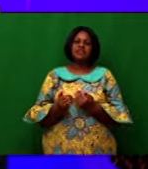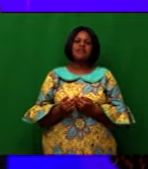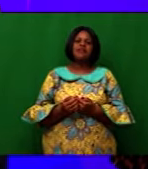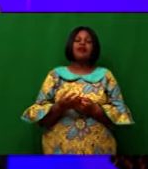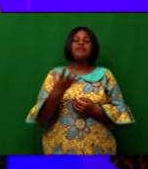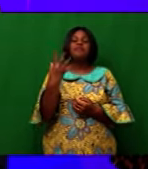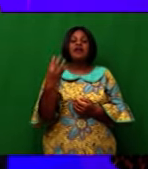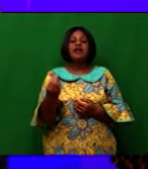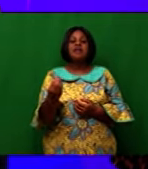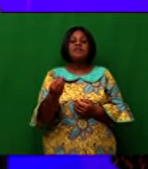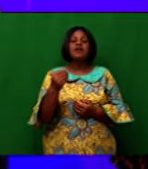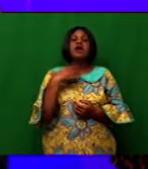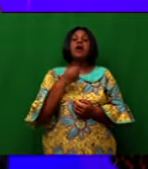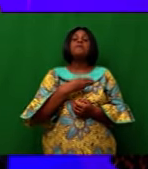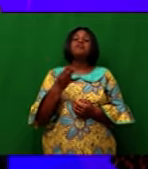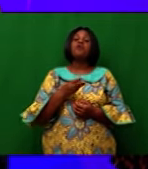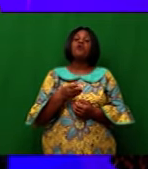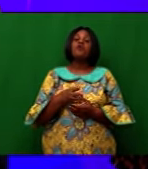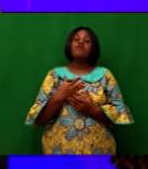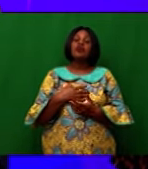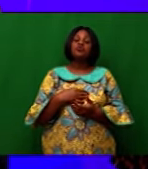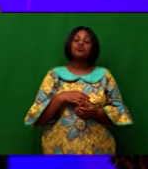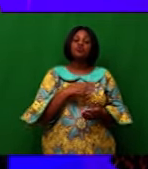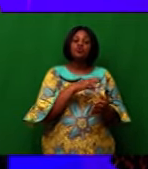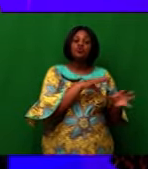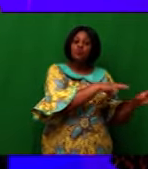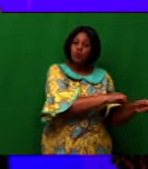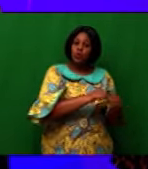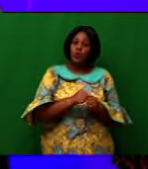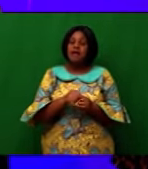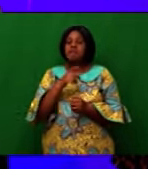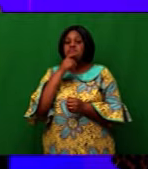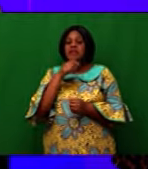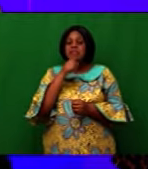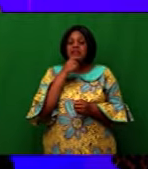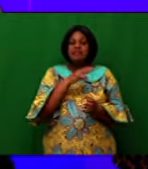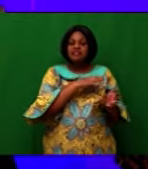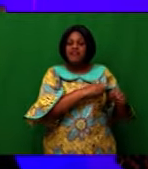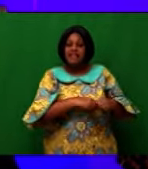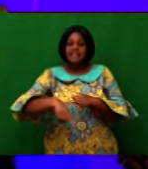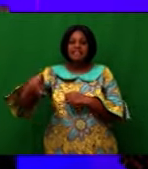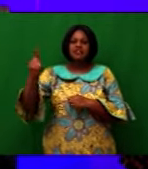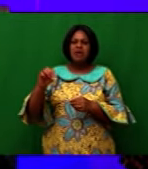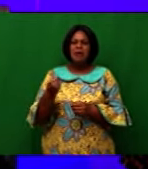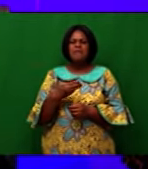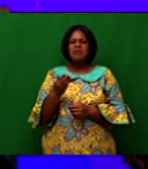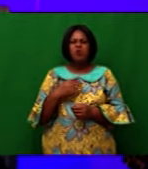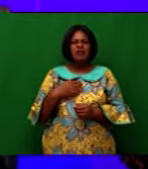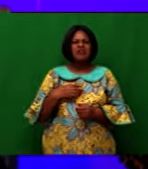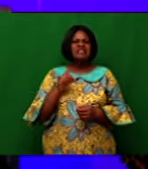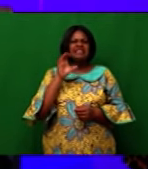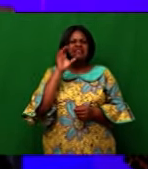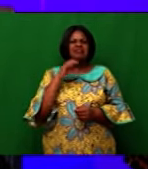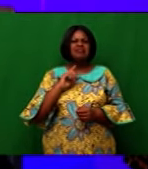kwaita yatinoti human trafficking yevana vanotorwa nevarume vachiita sevarume vanotaridzika chaizvo